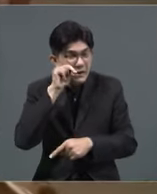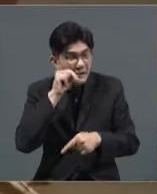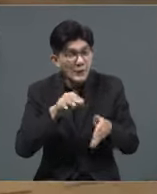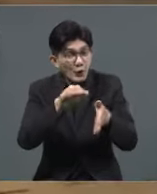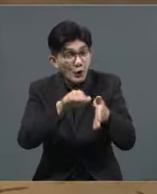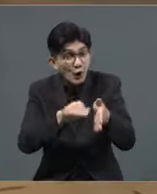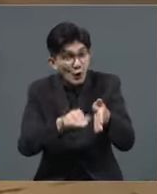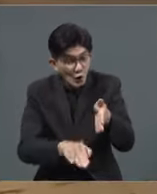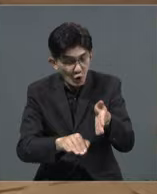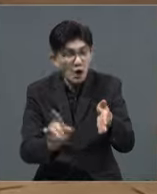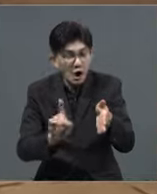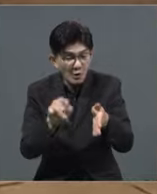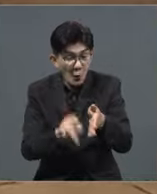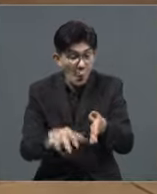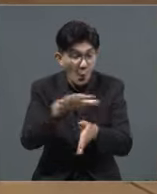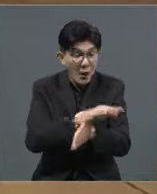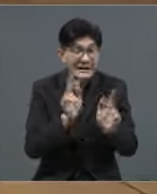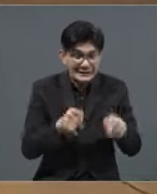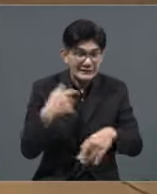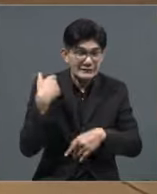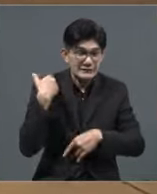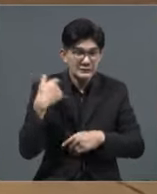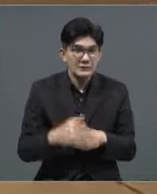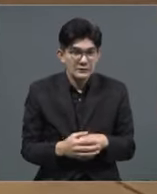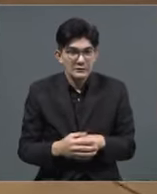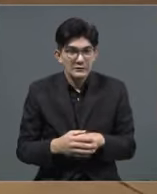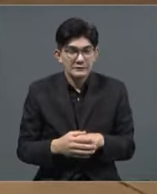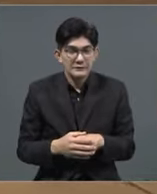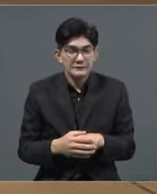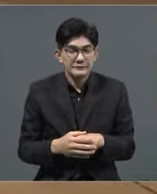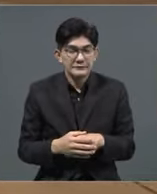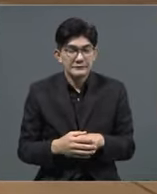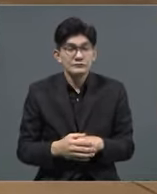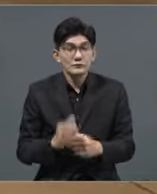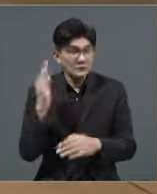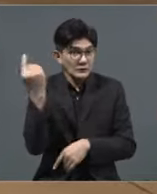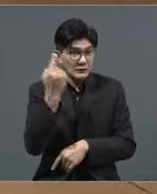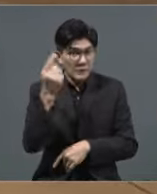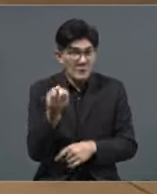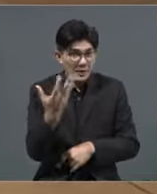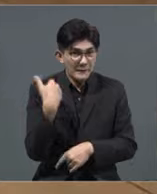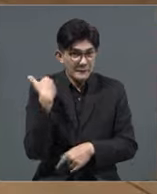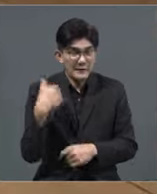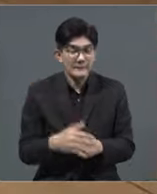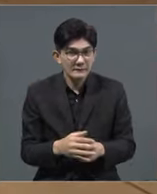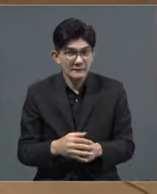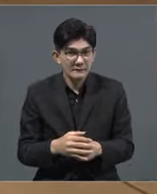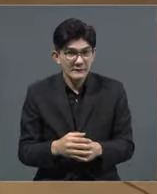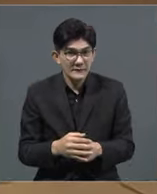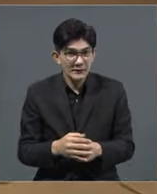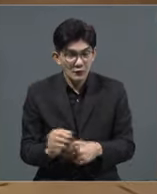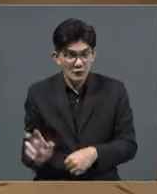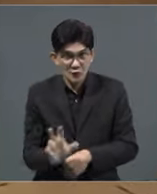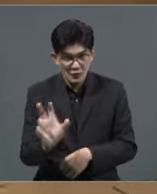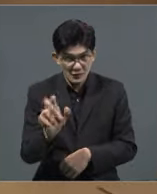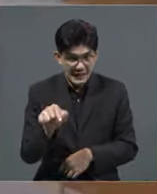งก็เลยทำให้น้ำที่เคยเอ่อท่วมร้านค้าที่อยู่ชั้นใต้ดินตรงจุดแลนด์มาร์คนักท่องเที่ยวเยอะอย่างลานพญาศรีสัตน